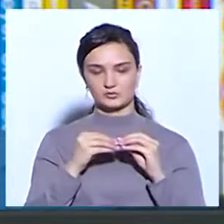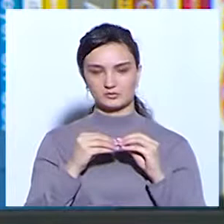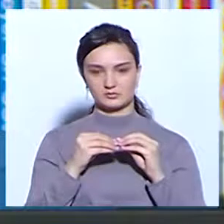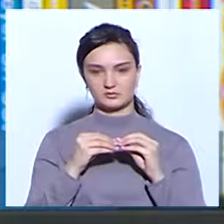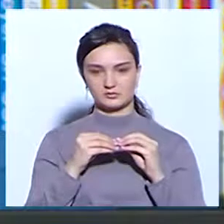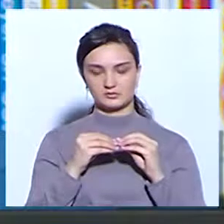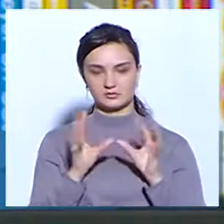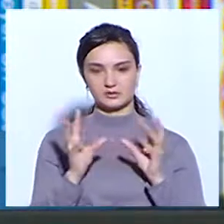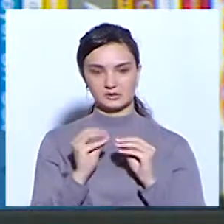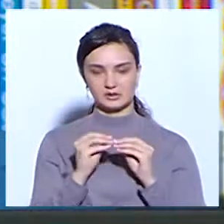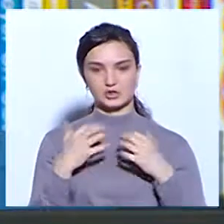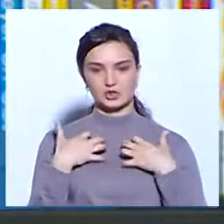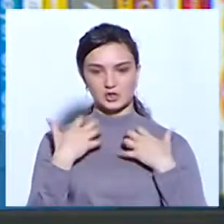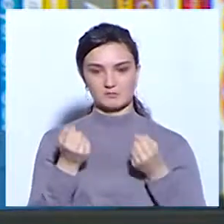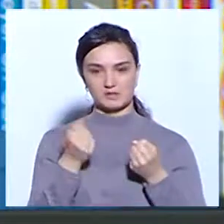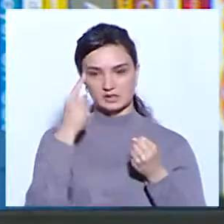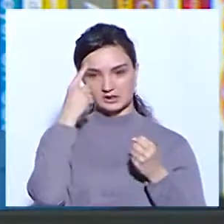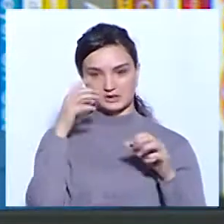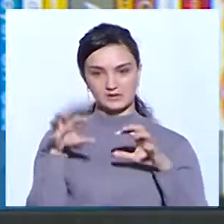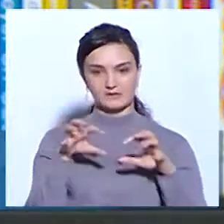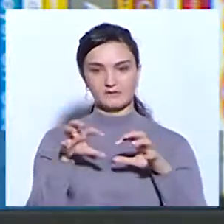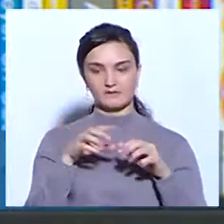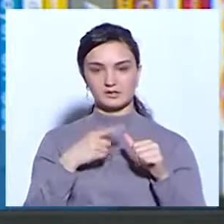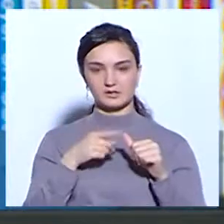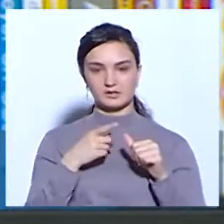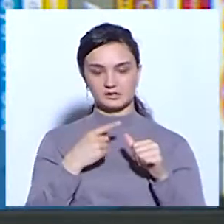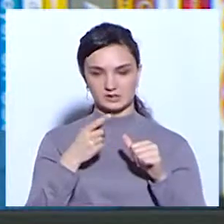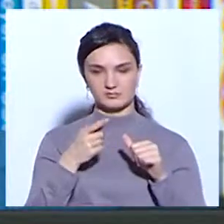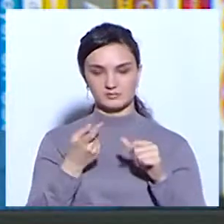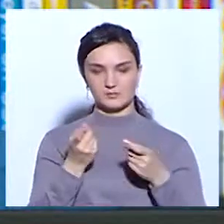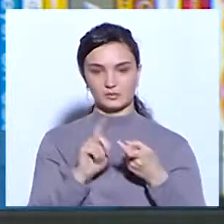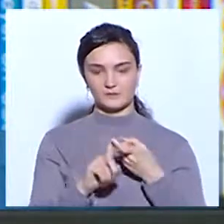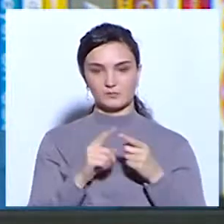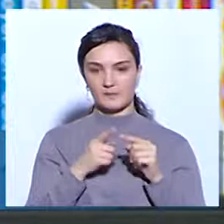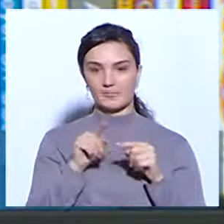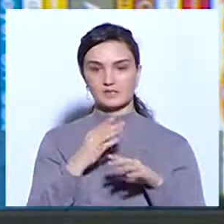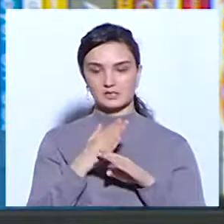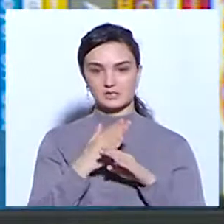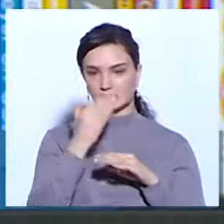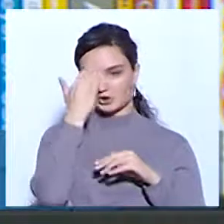ნაწილი და ჯანმრთელი ტვინი, შესაბამისად ეს არის ჯანმრთელ სიზარღვეზე დამოკიდებული, ეს არის